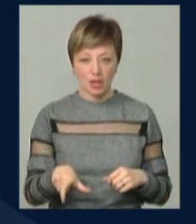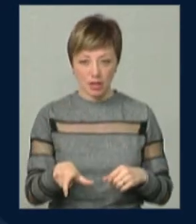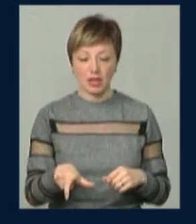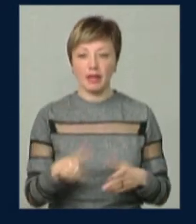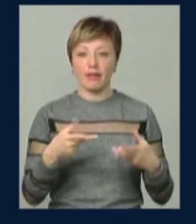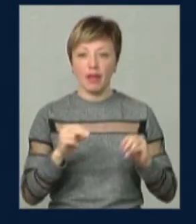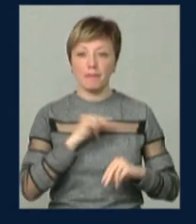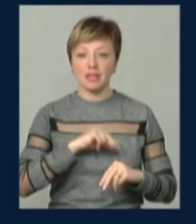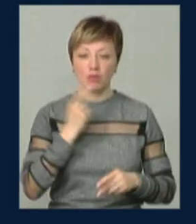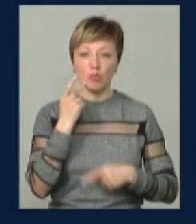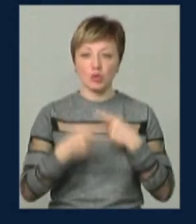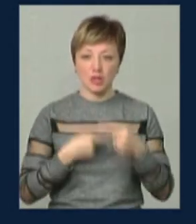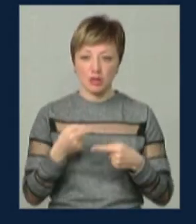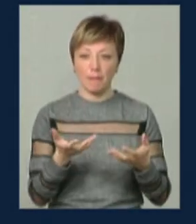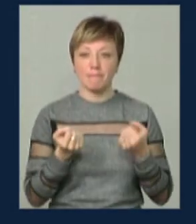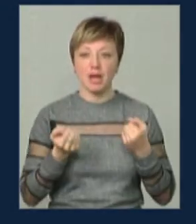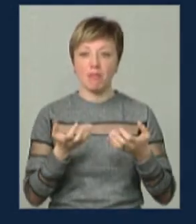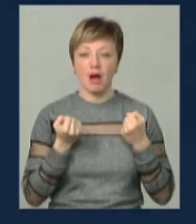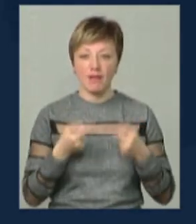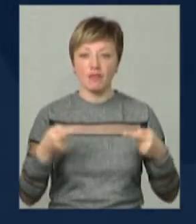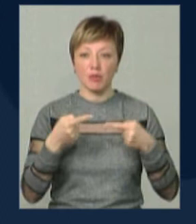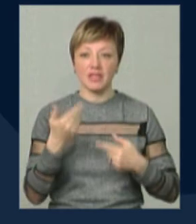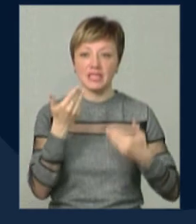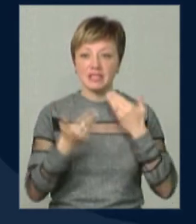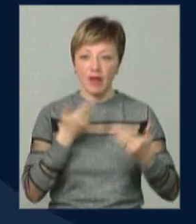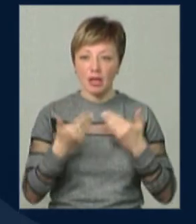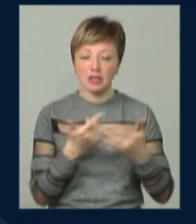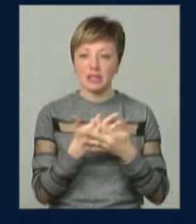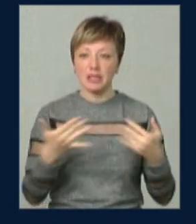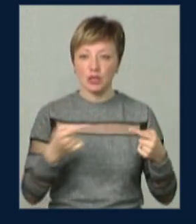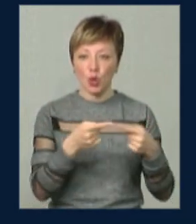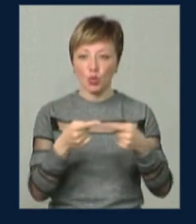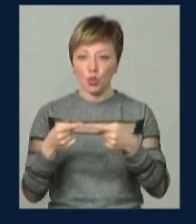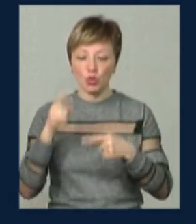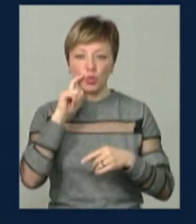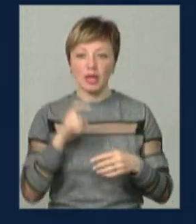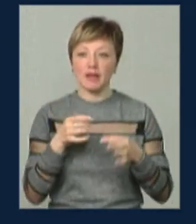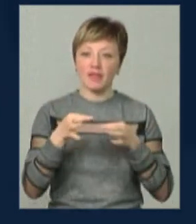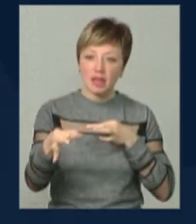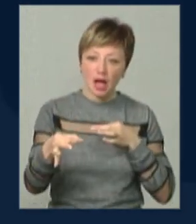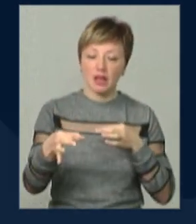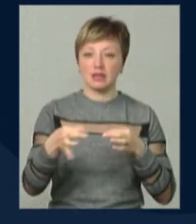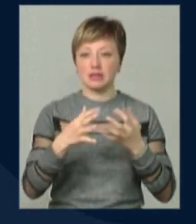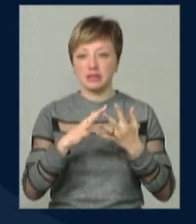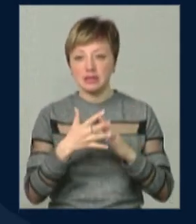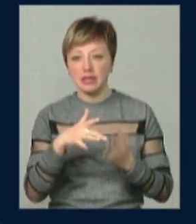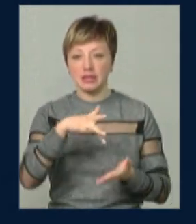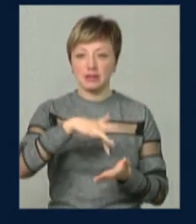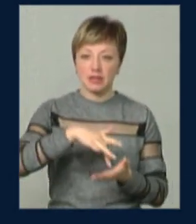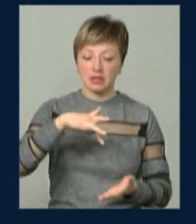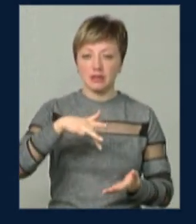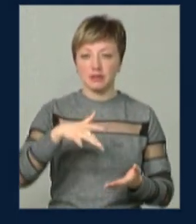де працівники постійно приймають відповідні звернення з різних куточків і віддалених центрів